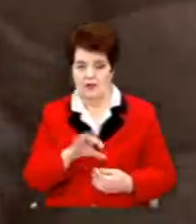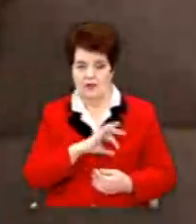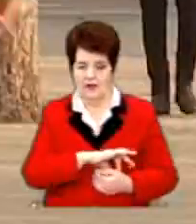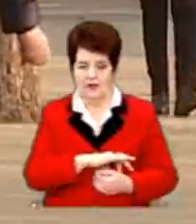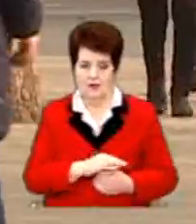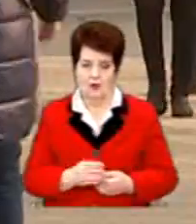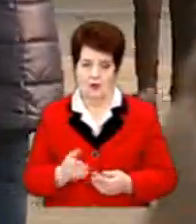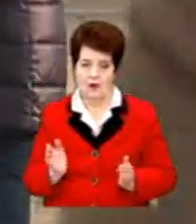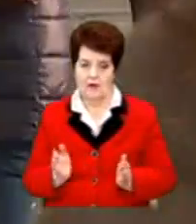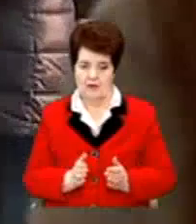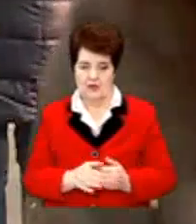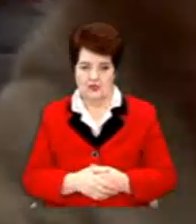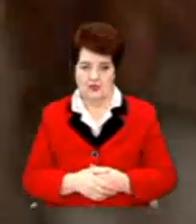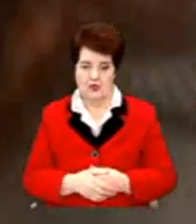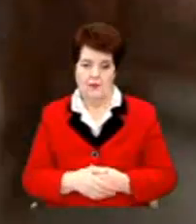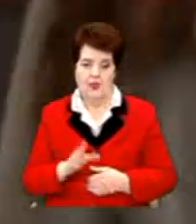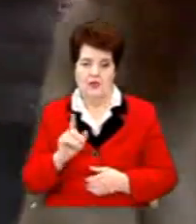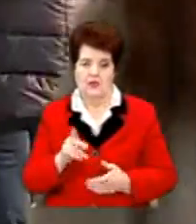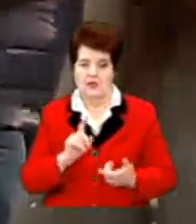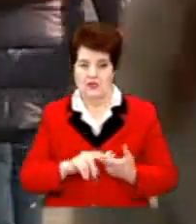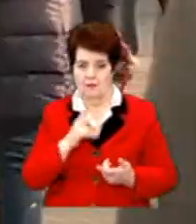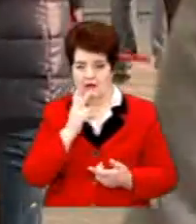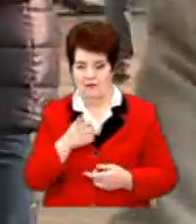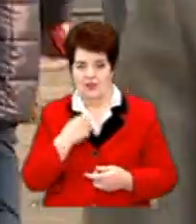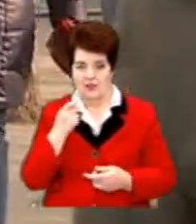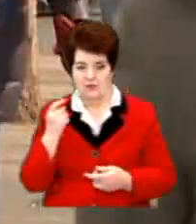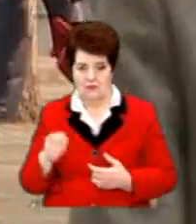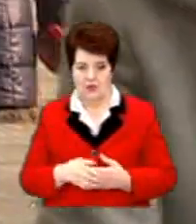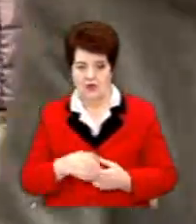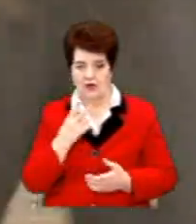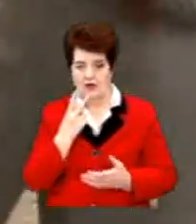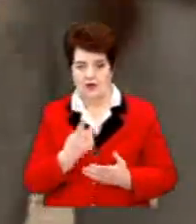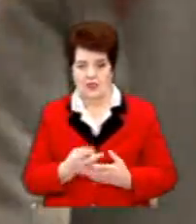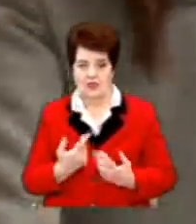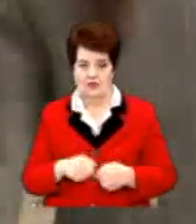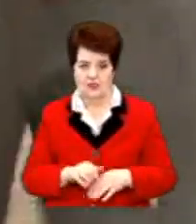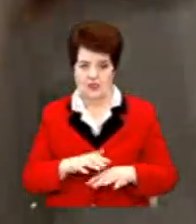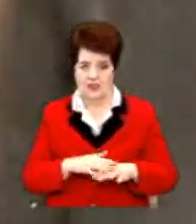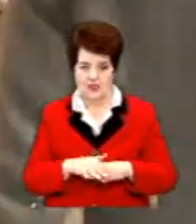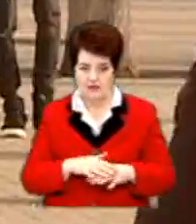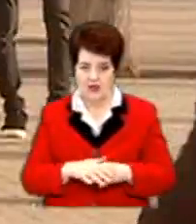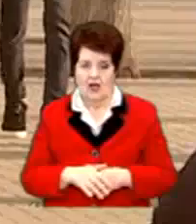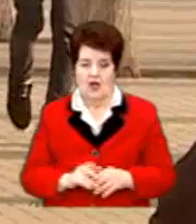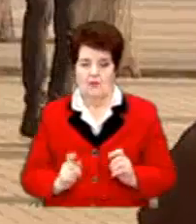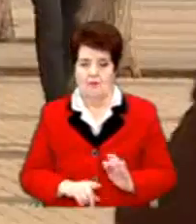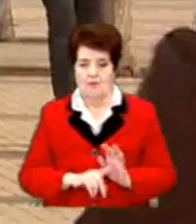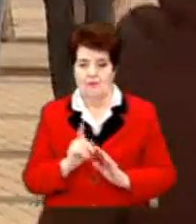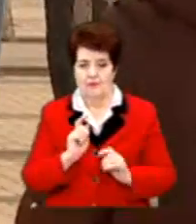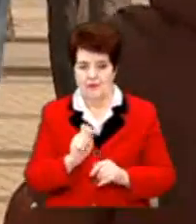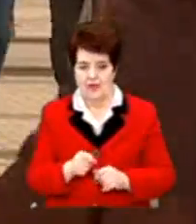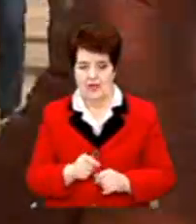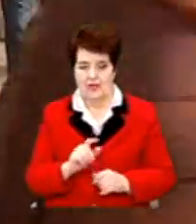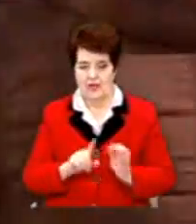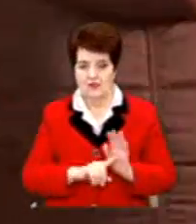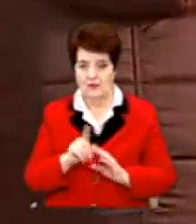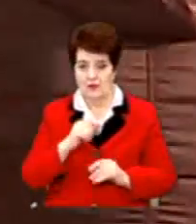mici. În ceea ce privește preferințele politice, cercetarea sociologică arată aproximativ aceleași cifre ca cele prezentate de la începutul anului și până